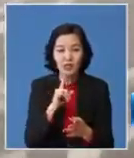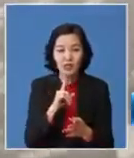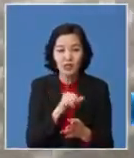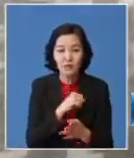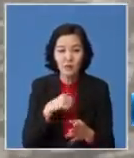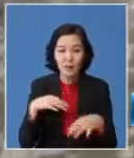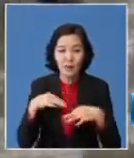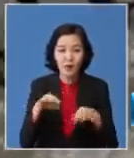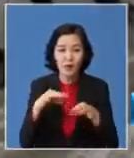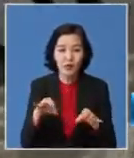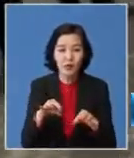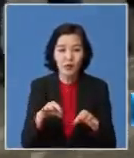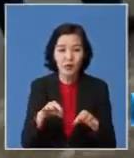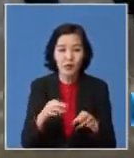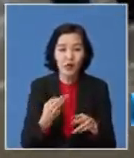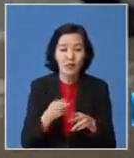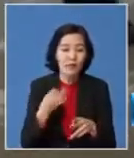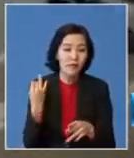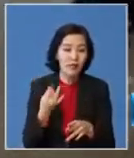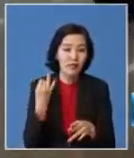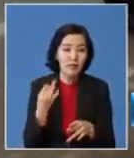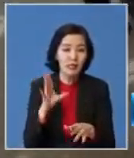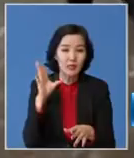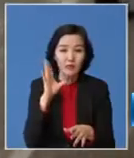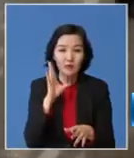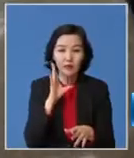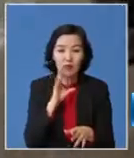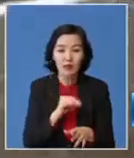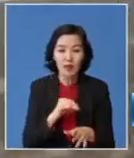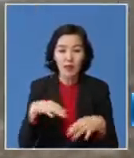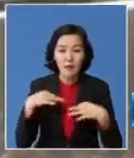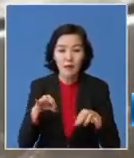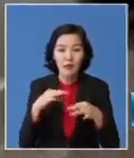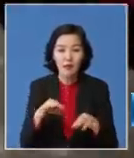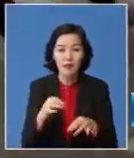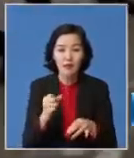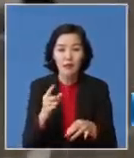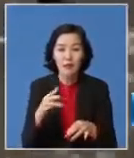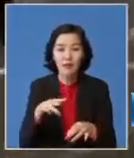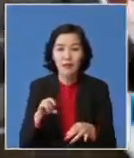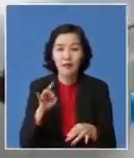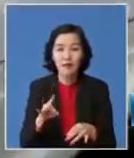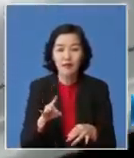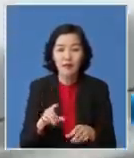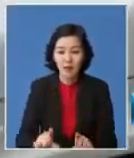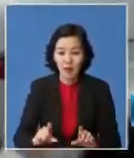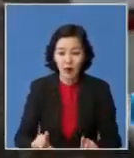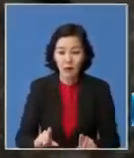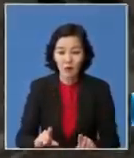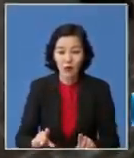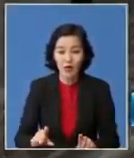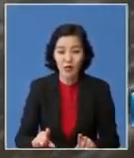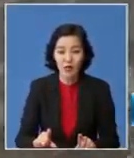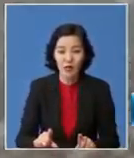места автомобиль Нива. Самое интересное, что она смогла передвинуть машину на несколько метров на каблуках. Известно, что